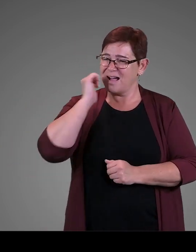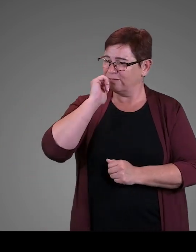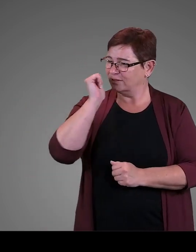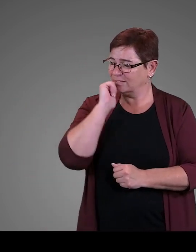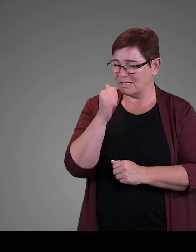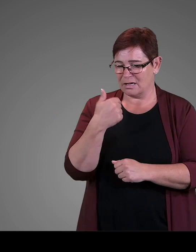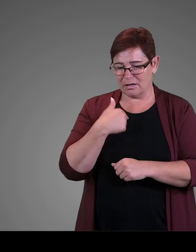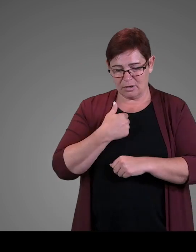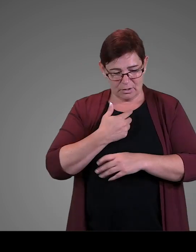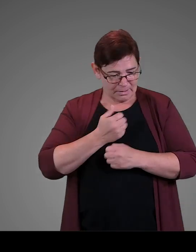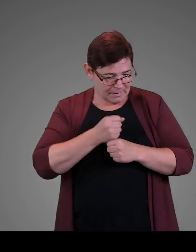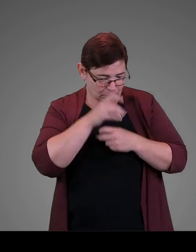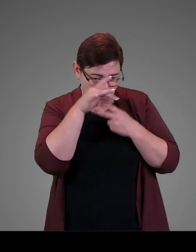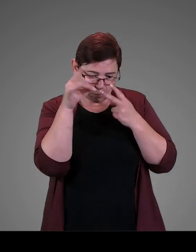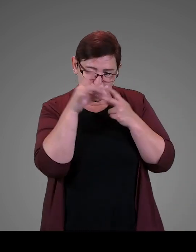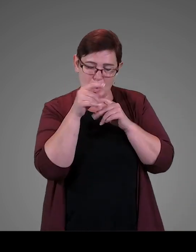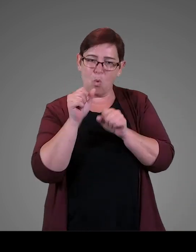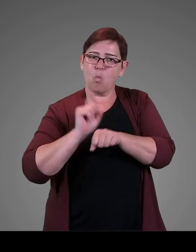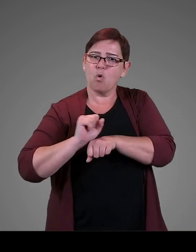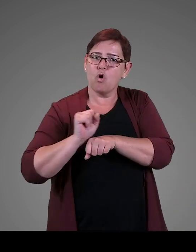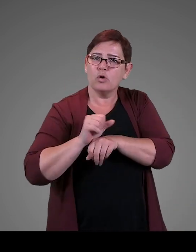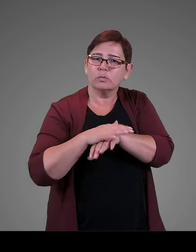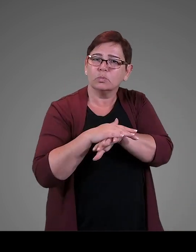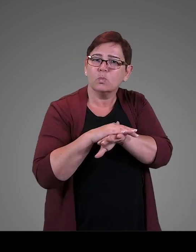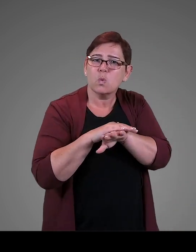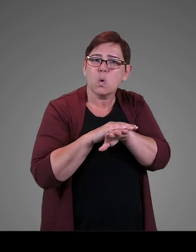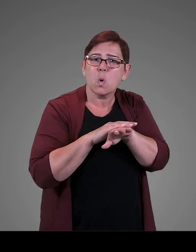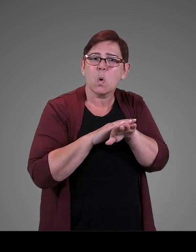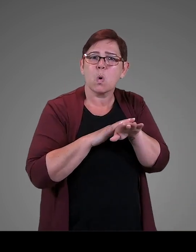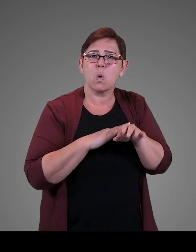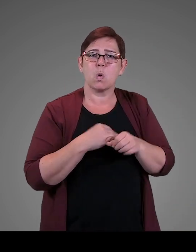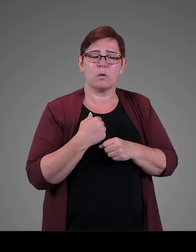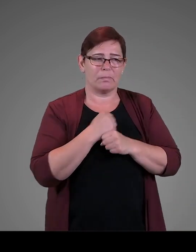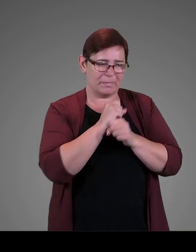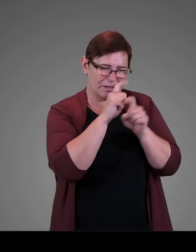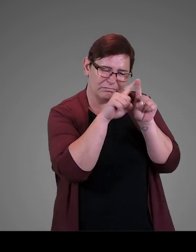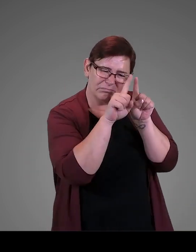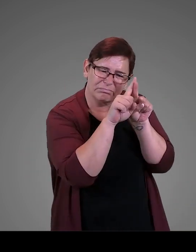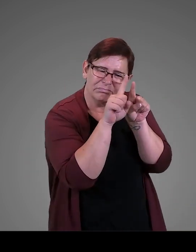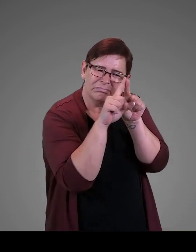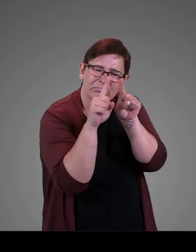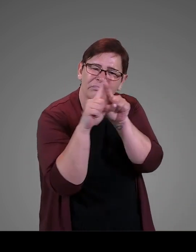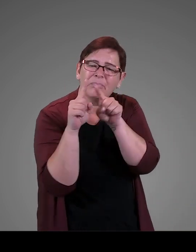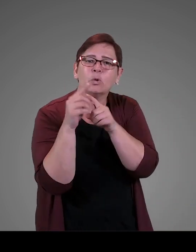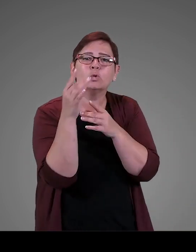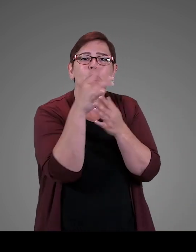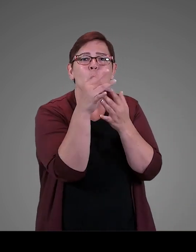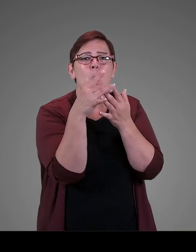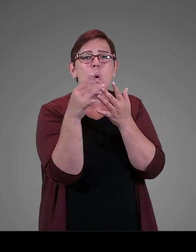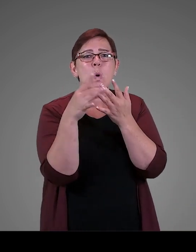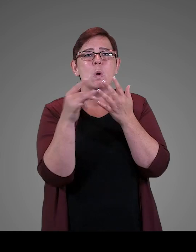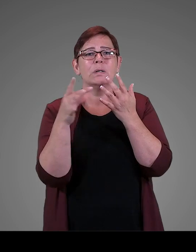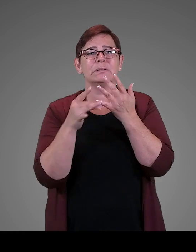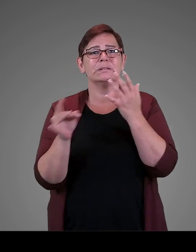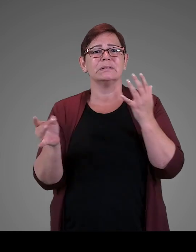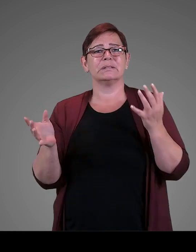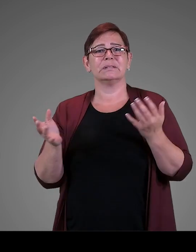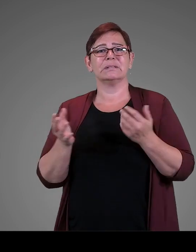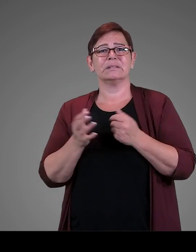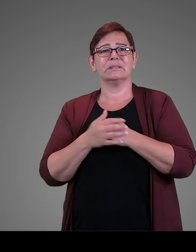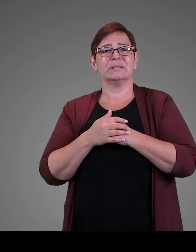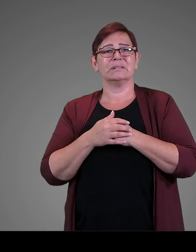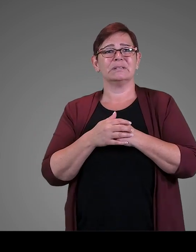fait le choix, en tout cas, on fait toutes sortes de choix. Puis cette simple posture-là, on est